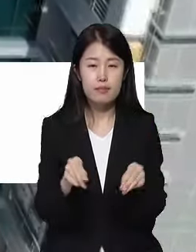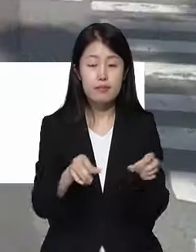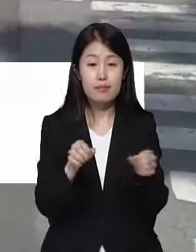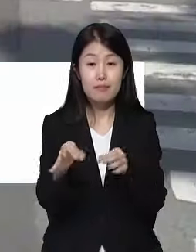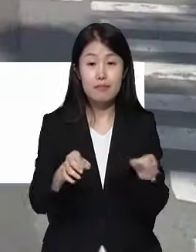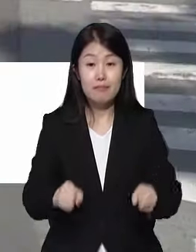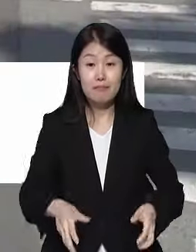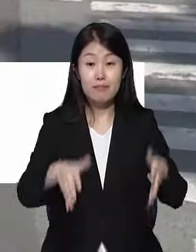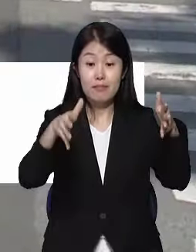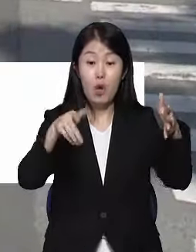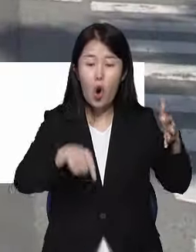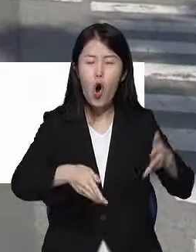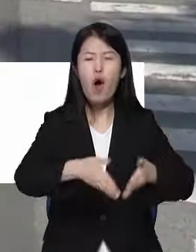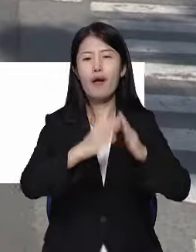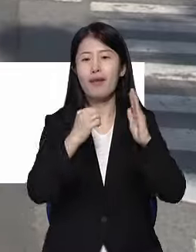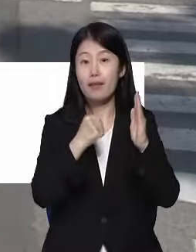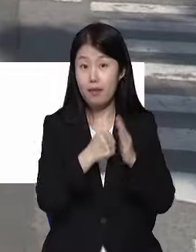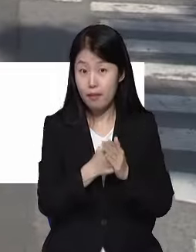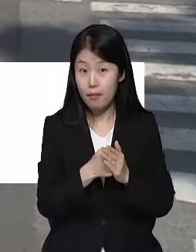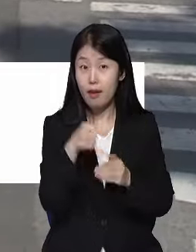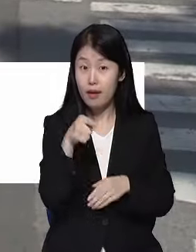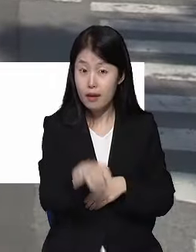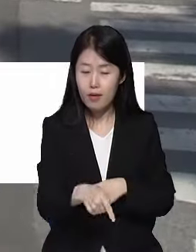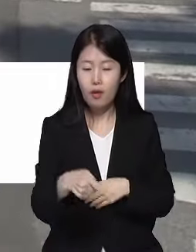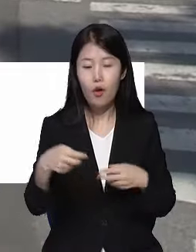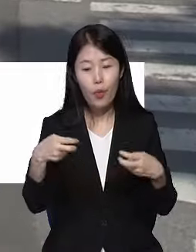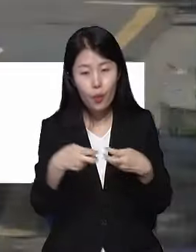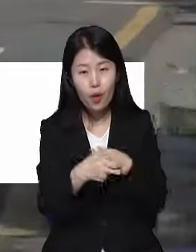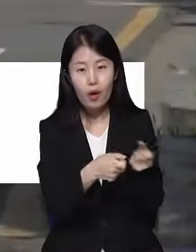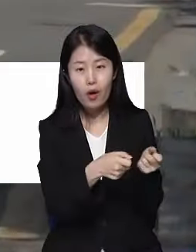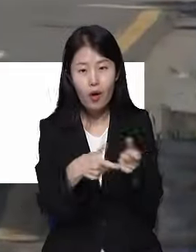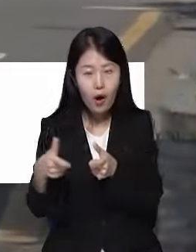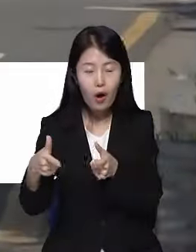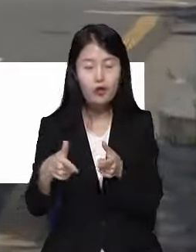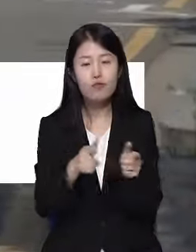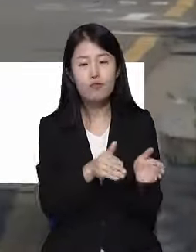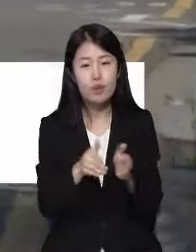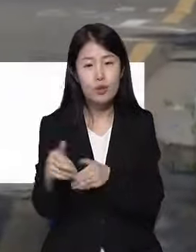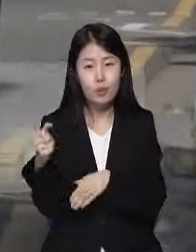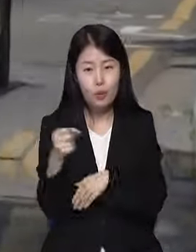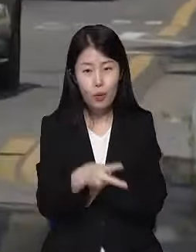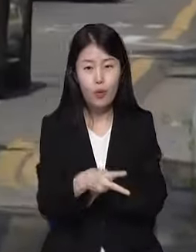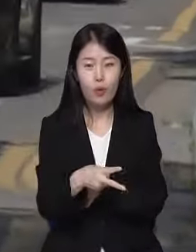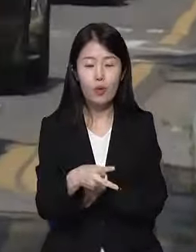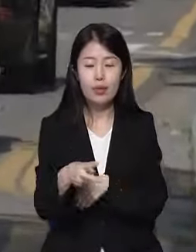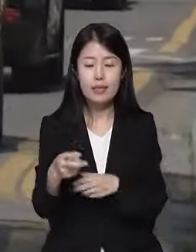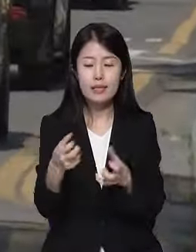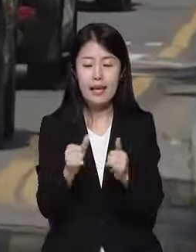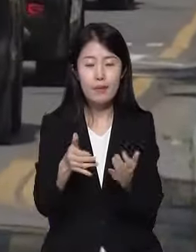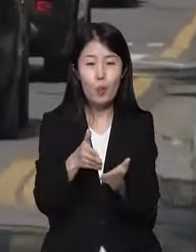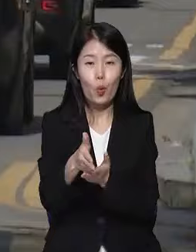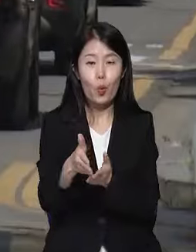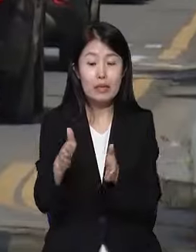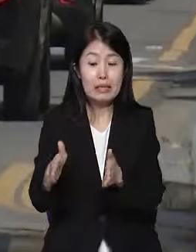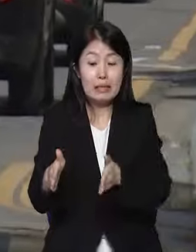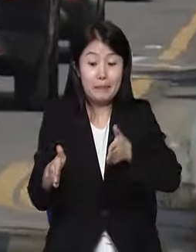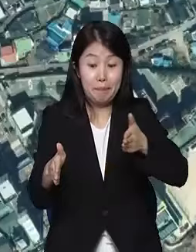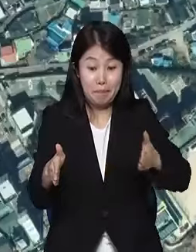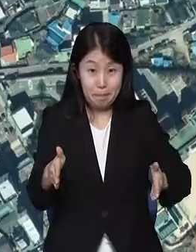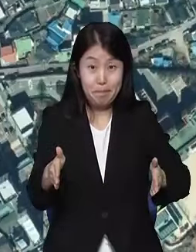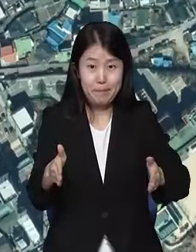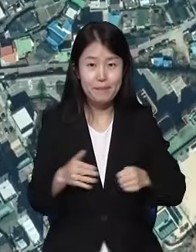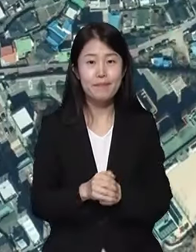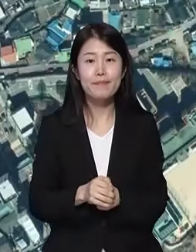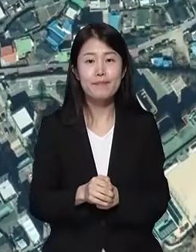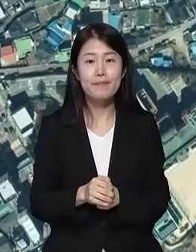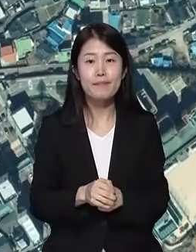광천권역에 대중교통을 대폭 확충하는 것과 동시에 그린로드를 조성해 보행 편의를 높이기로 했습니다.